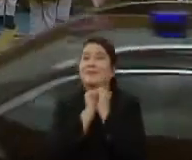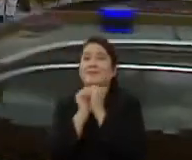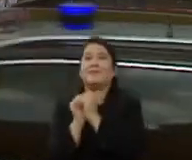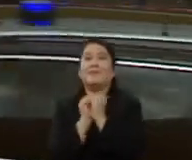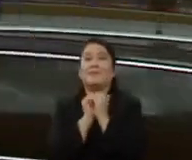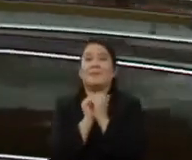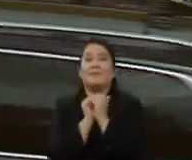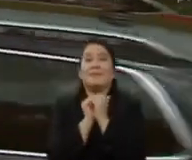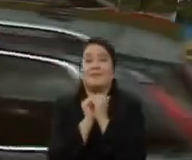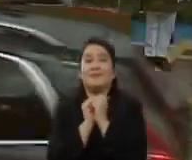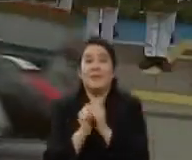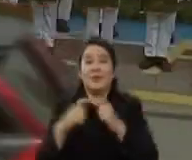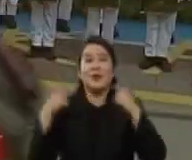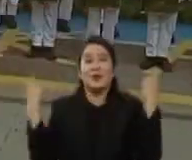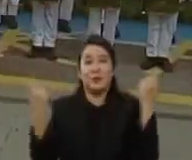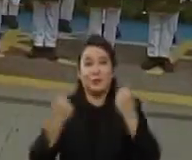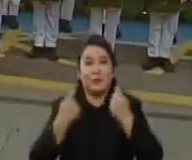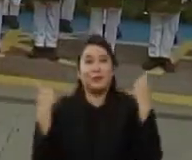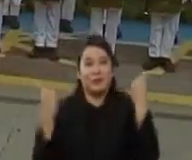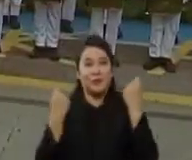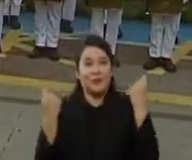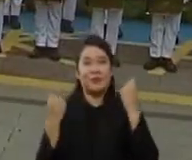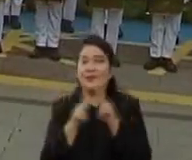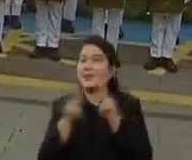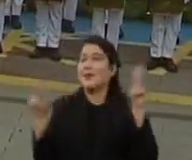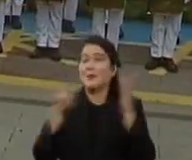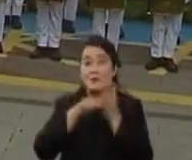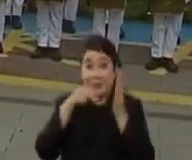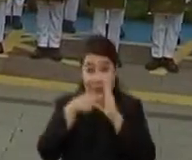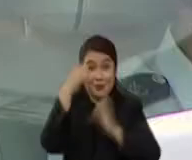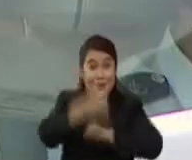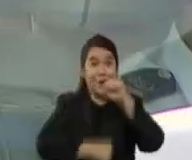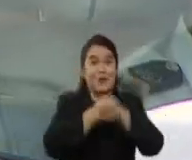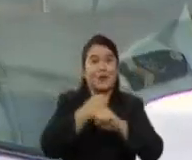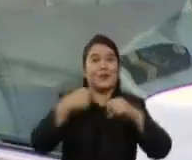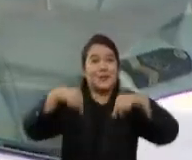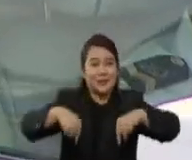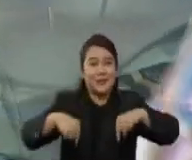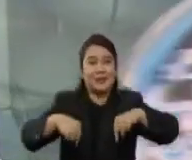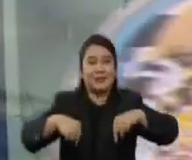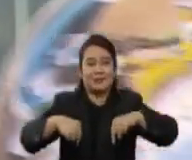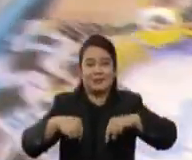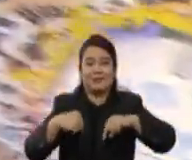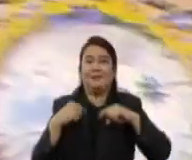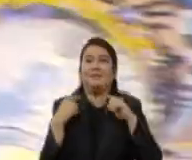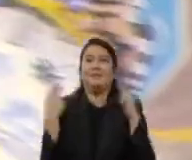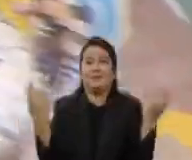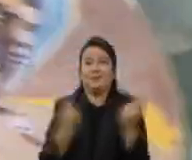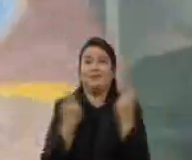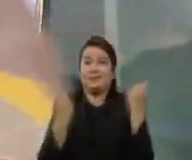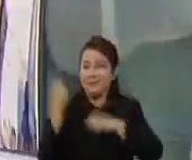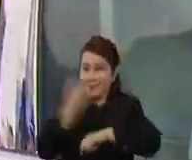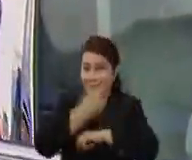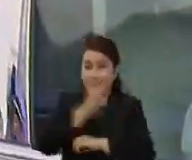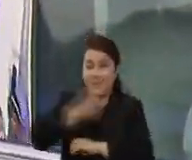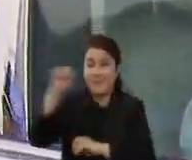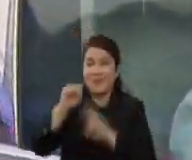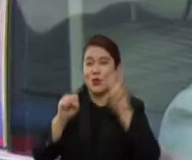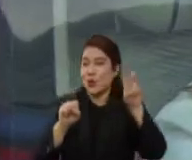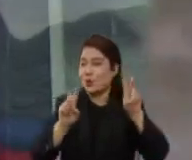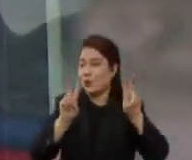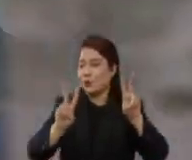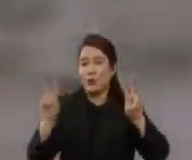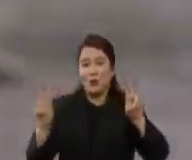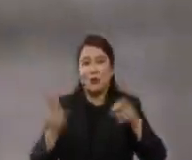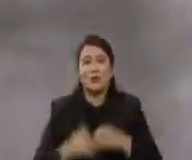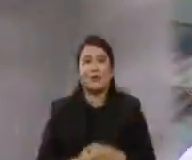usai kita sambut sambutan yang begitu bermakna pada tahun ini sebenar sambutan Hari Kebangsaan 2022.